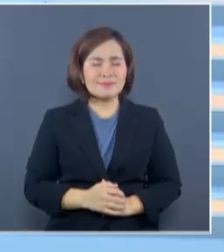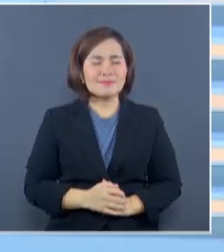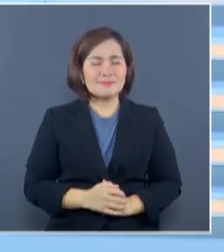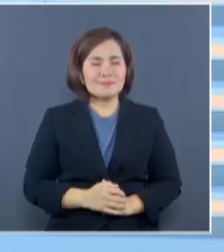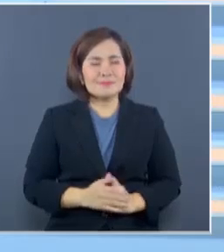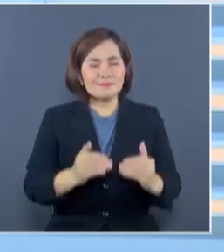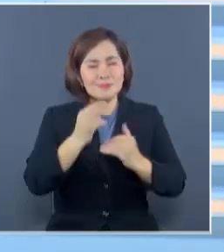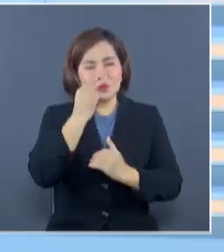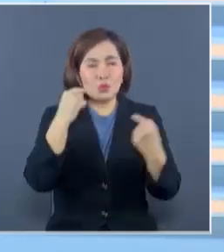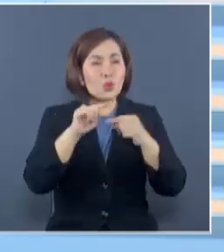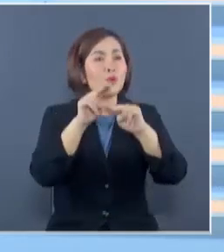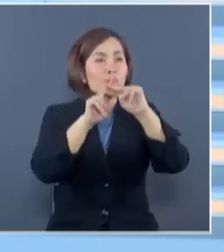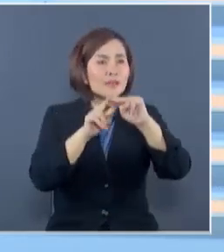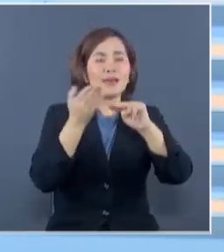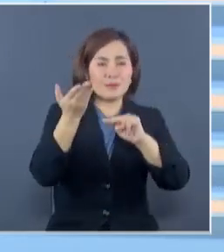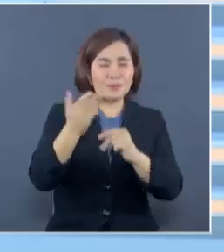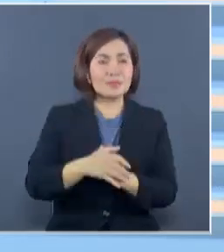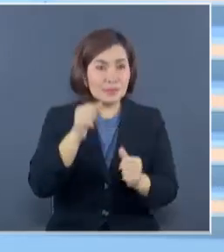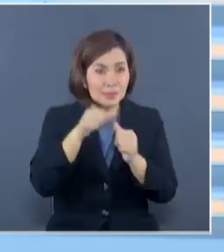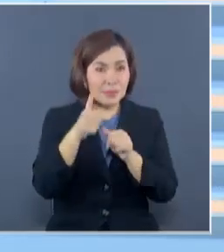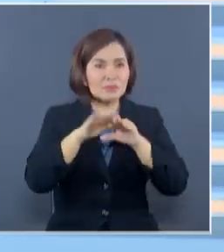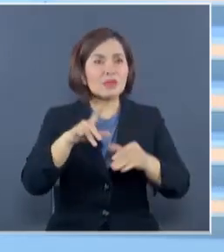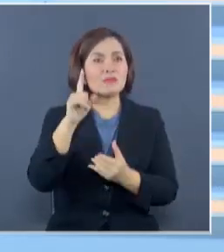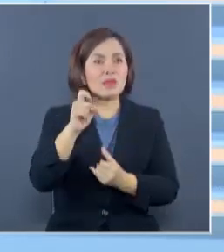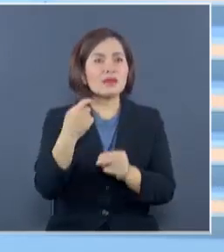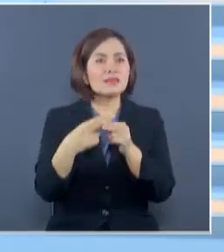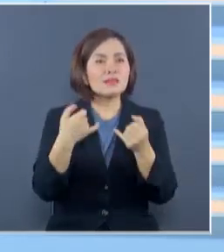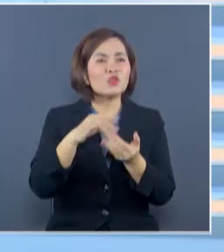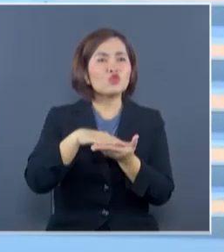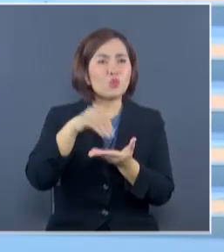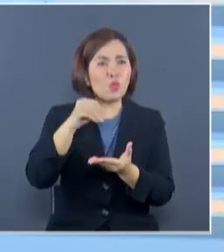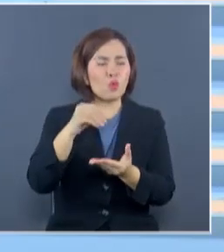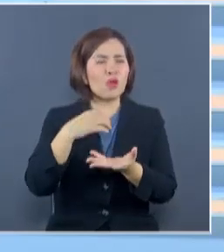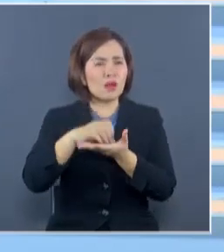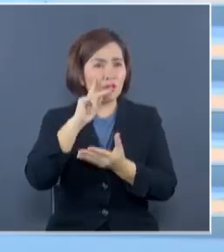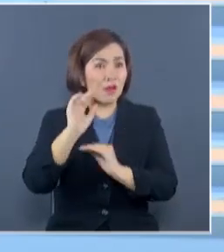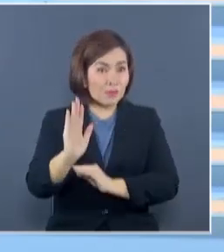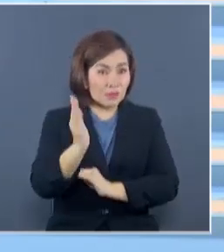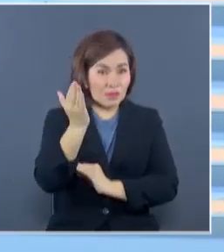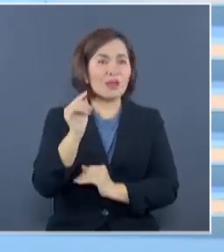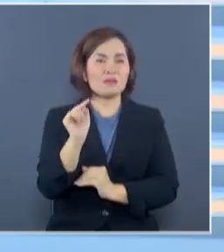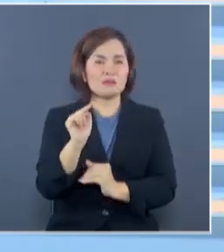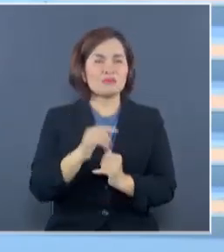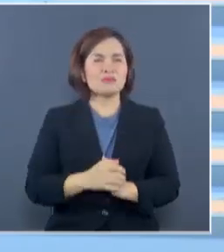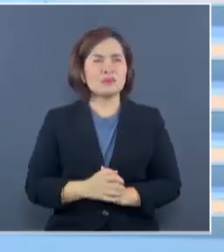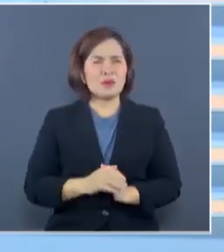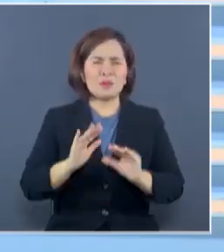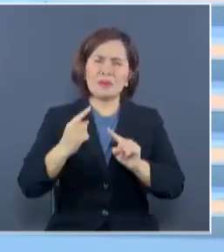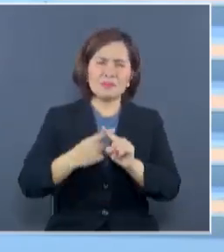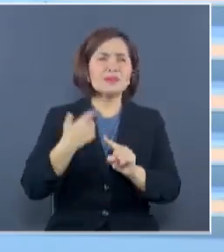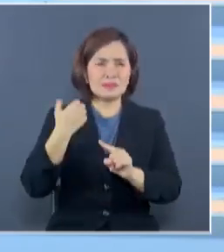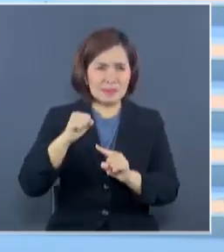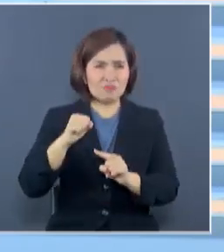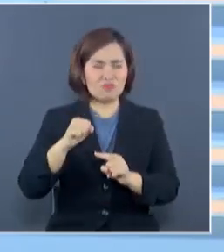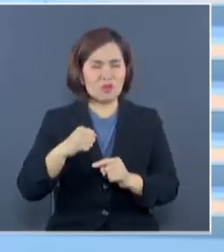มาอีกคดีนึงครับแฮชแท็กน้องชมพู่จำได้ไหมครับผมกับคุณนุ่นเนี่ยมาเริ่มทำโมโนข่าวเช้าใหม ่ๆ คดีนี้ตอนแรกเนี่ยช่วงเดือนตุลาคมมันต้อง